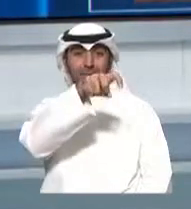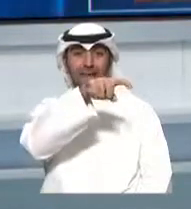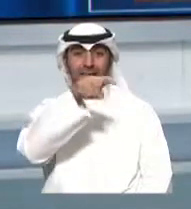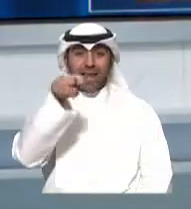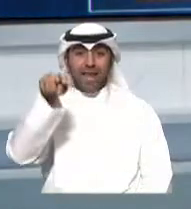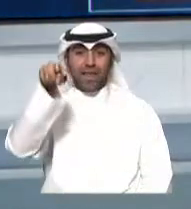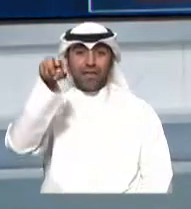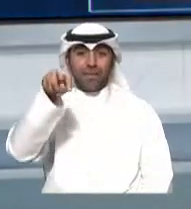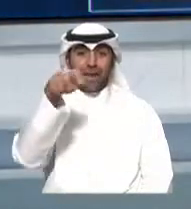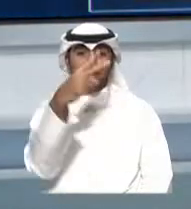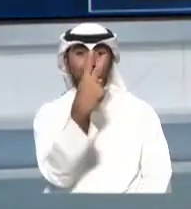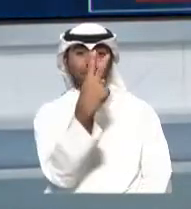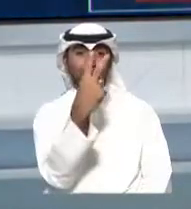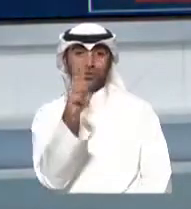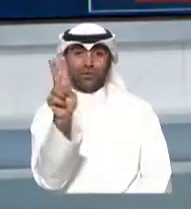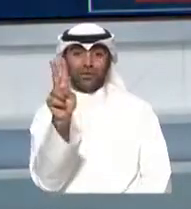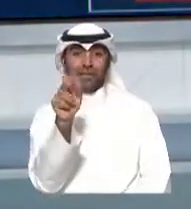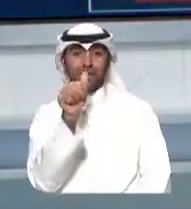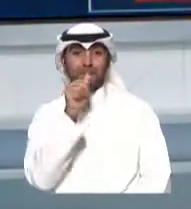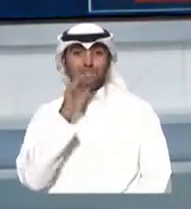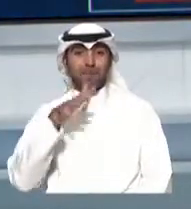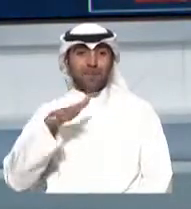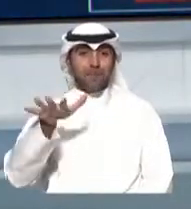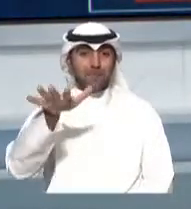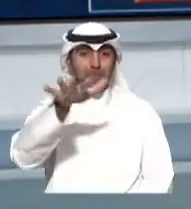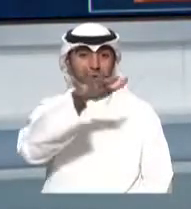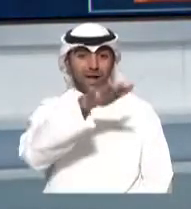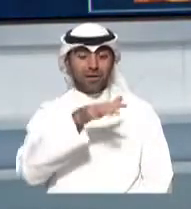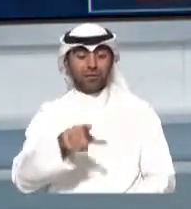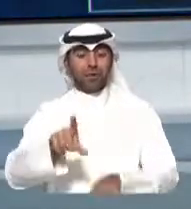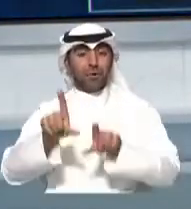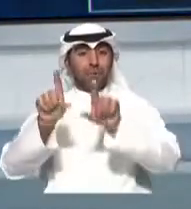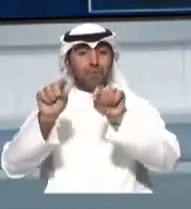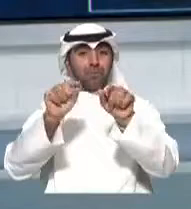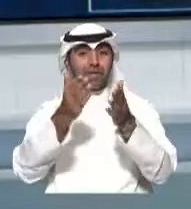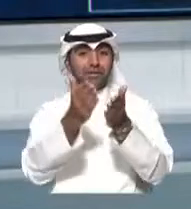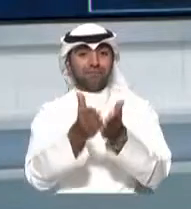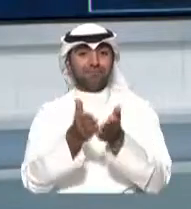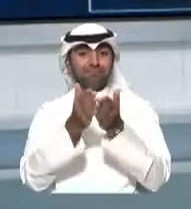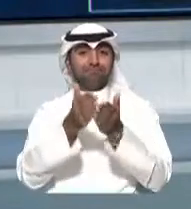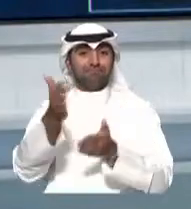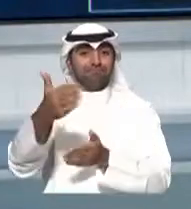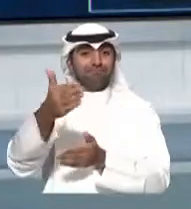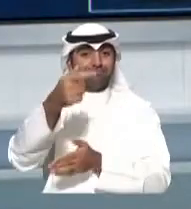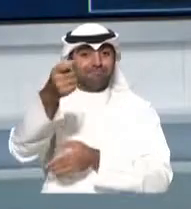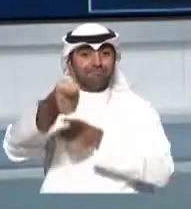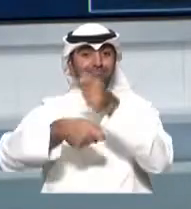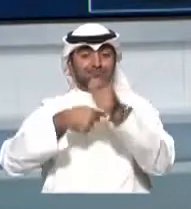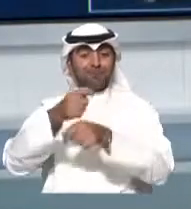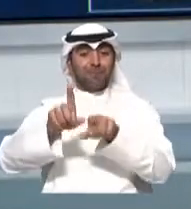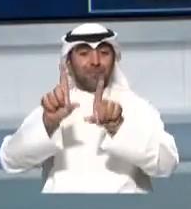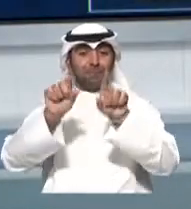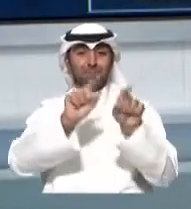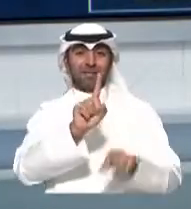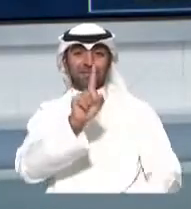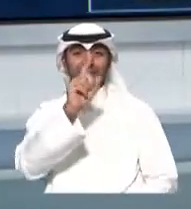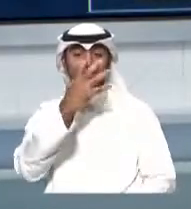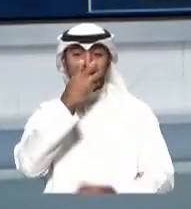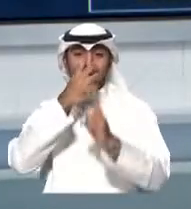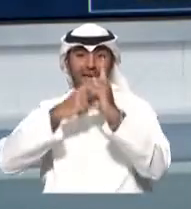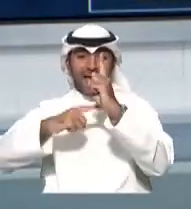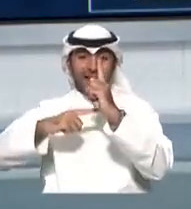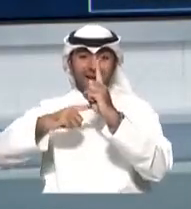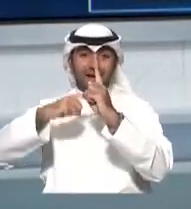ويانا لعدة أيام، درجات الحرارة ما راح تنخفض عن 35 درجة مئوية إلا مع نهاية هذا الشهر أو في الأسبوع الأخير من شهر